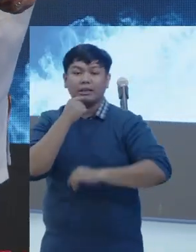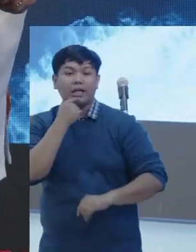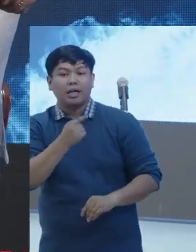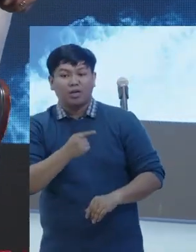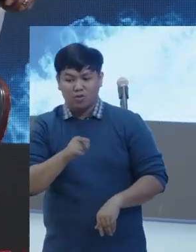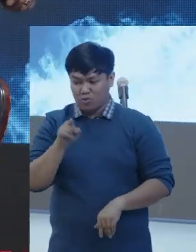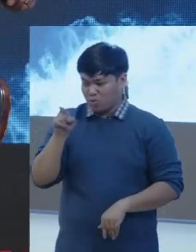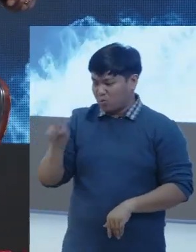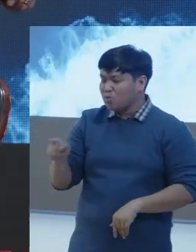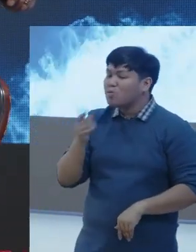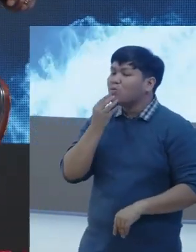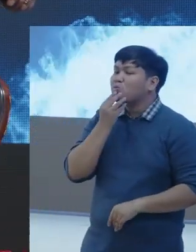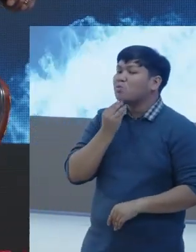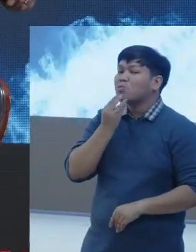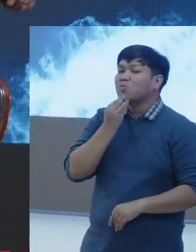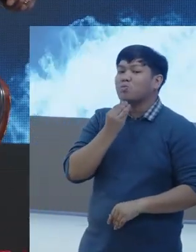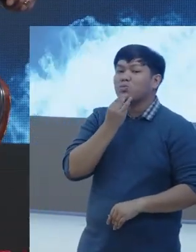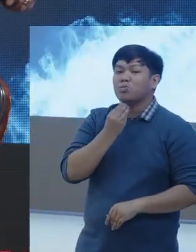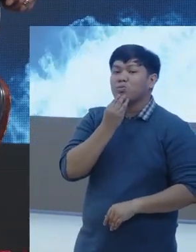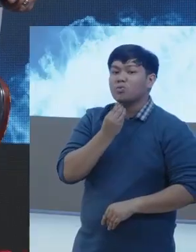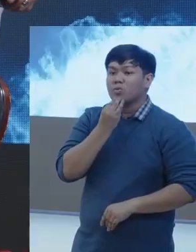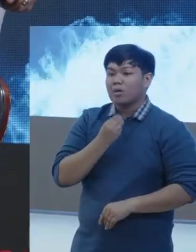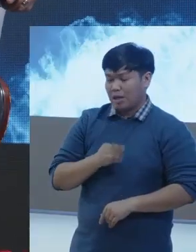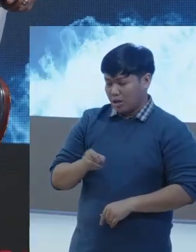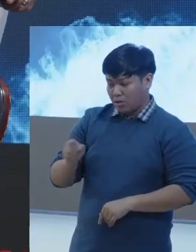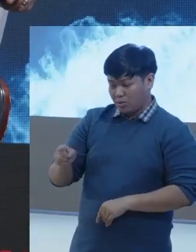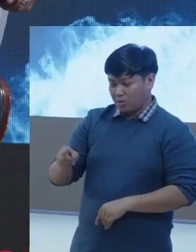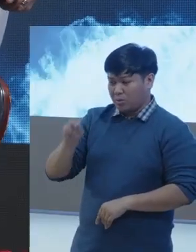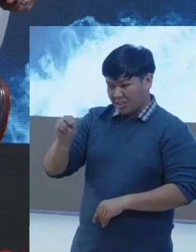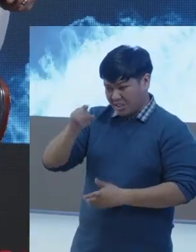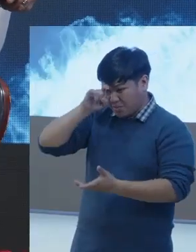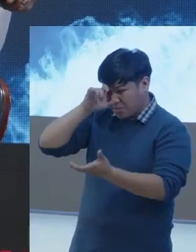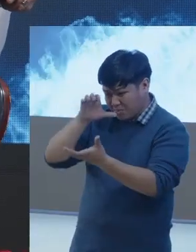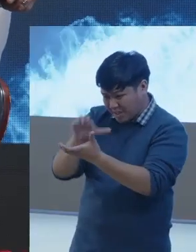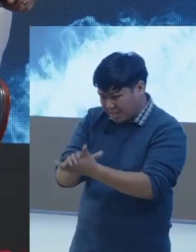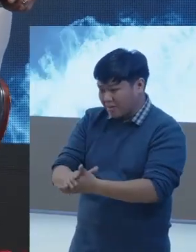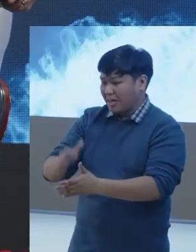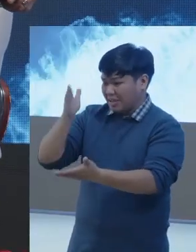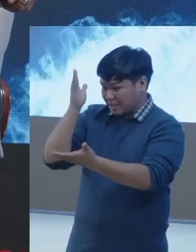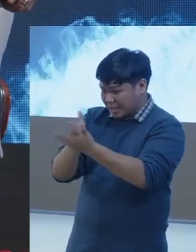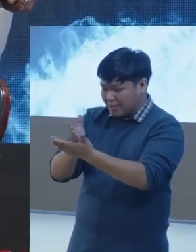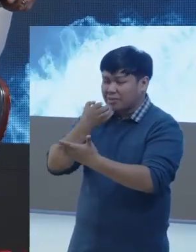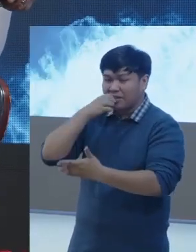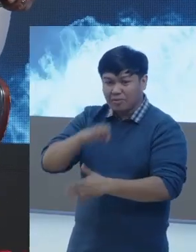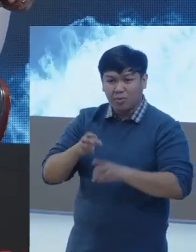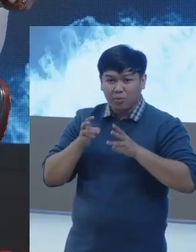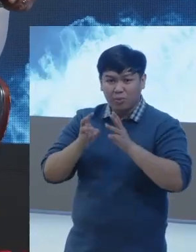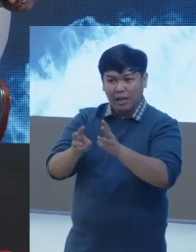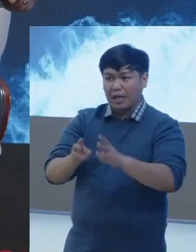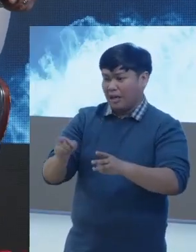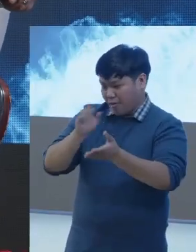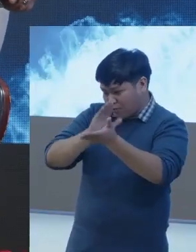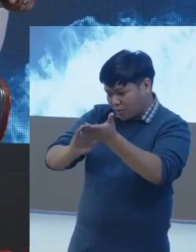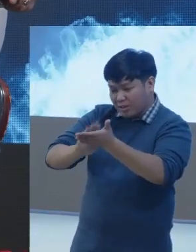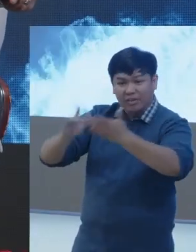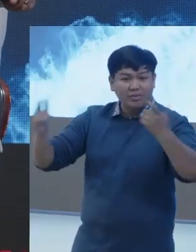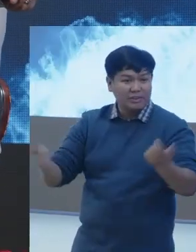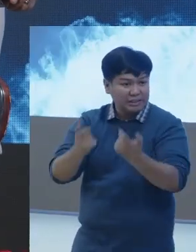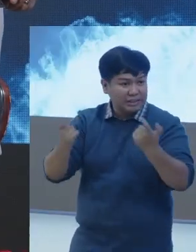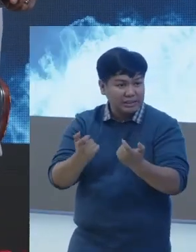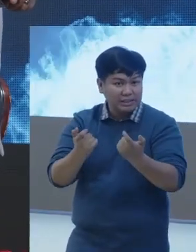that I intend to do to them, so that everyone may turn from his evil way and that I may forgive their iniquity and their